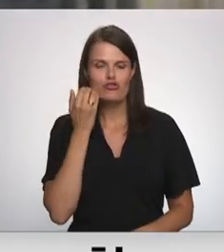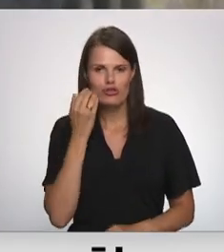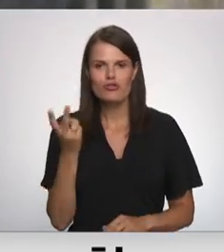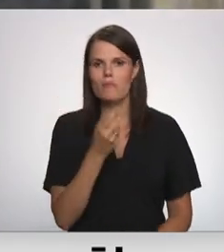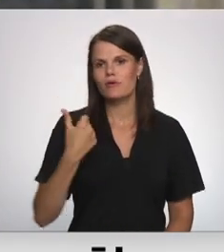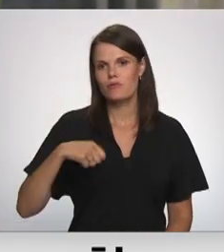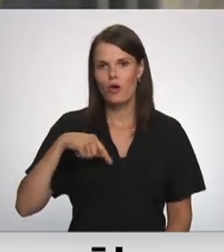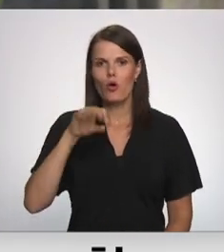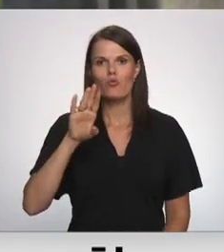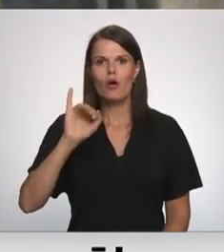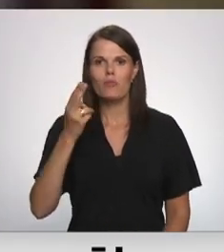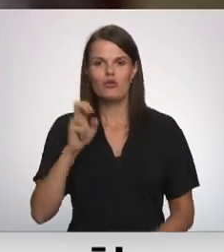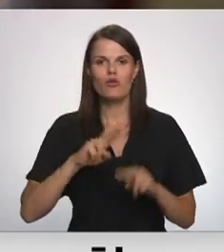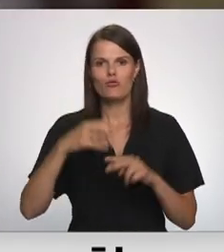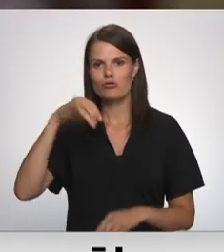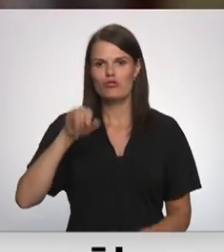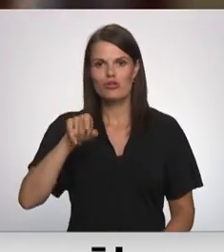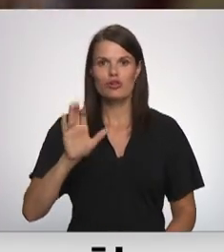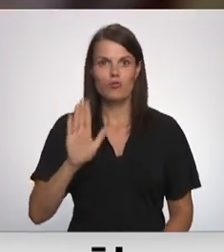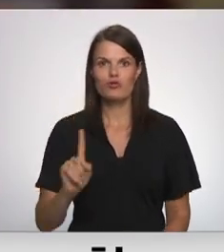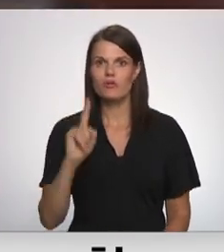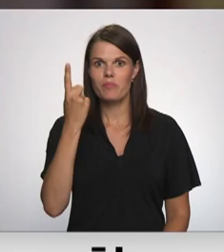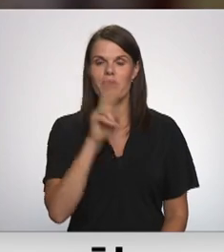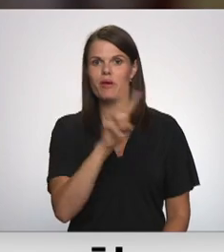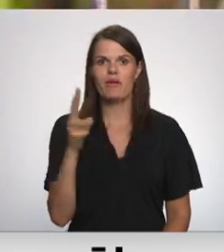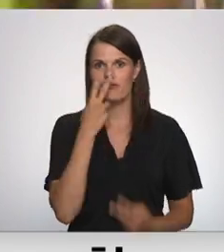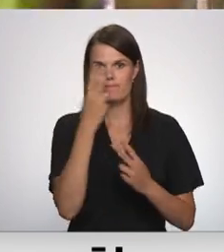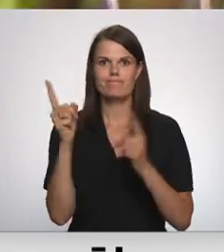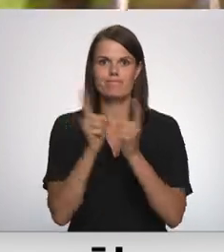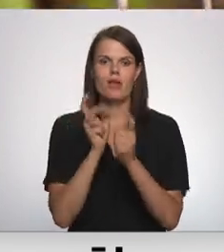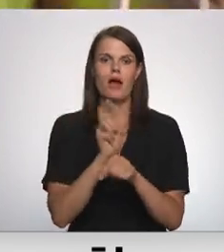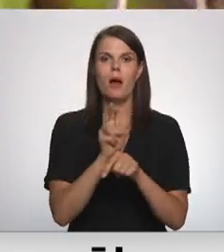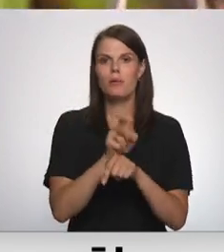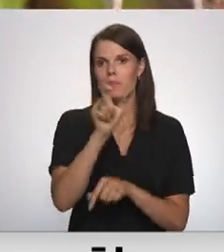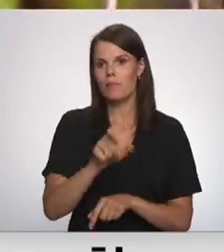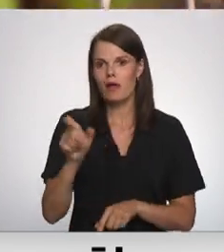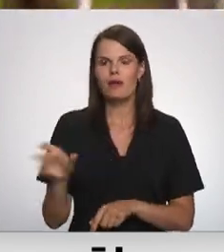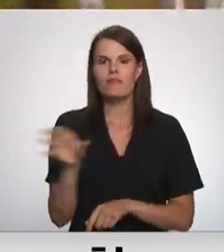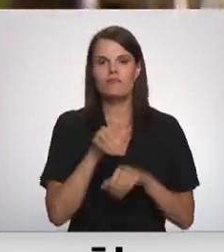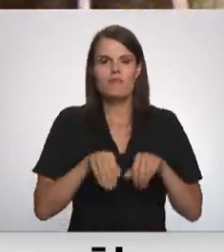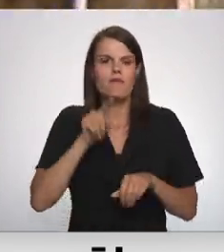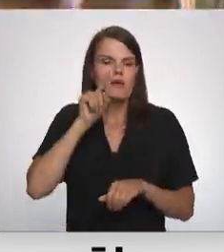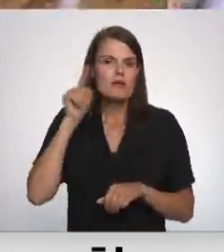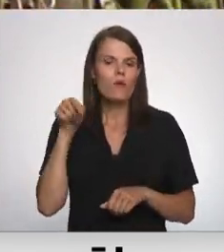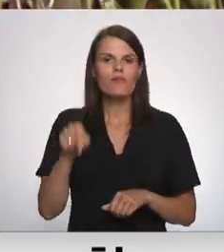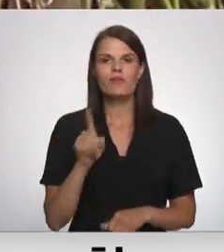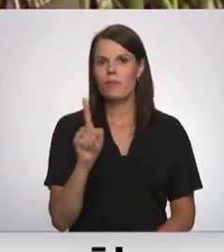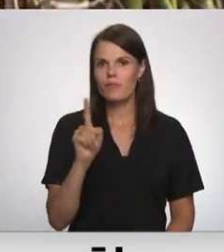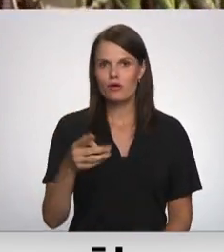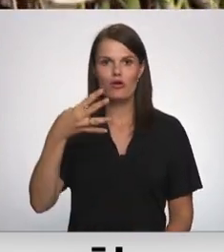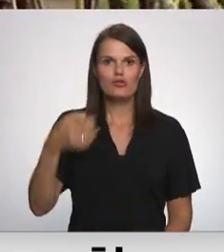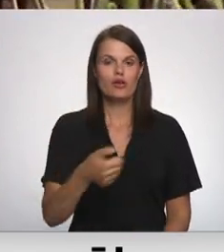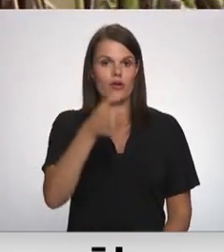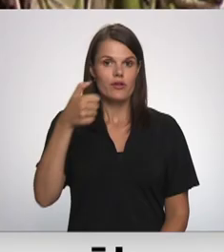meitenes Tomiņa un Čita – būs pirmie apmeklētāju sagaidītāji. Visas vāveres ir jaunas, viņām ir tikai 4